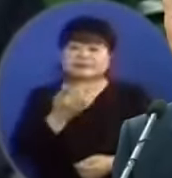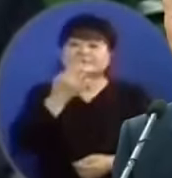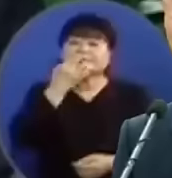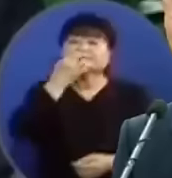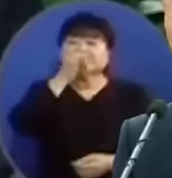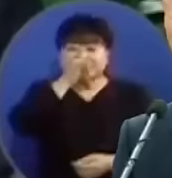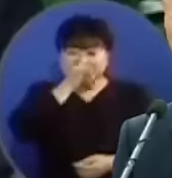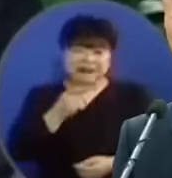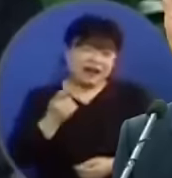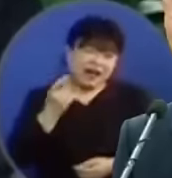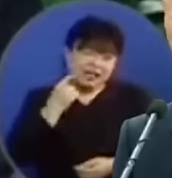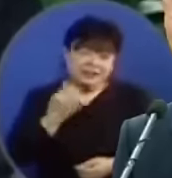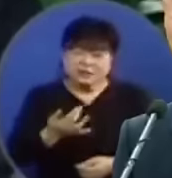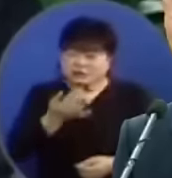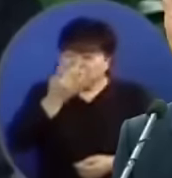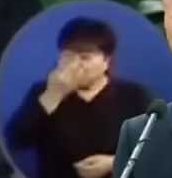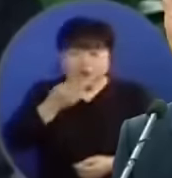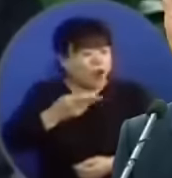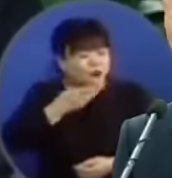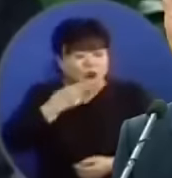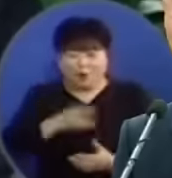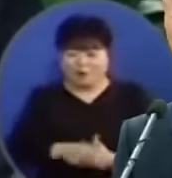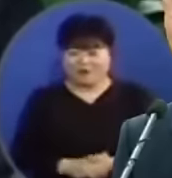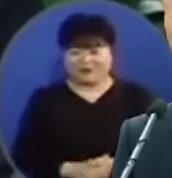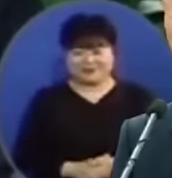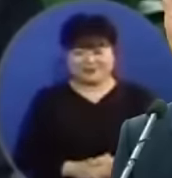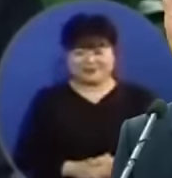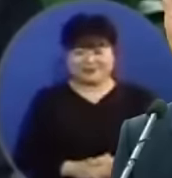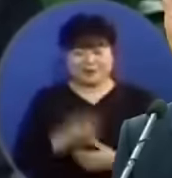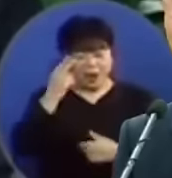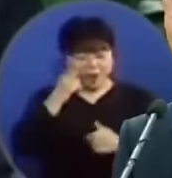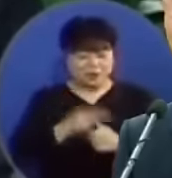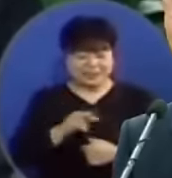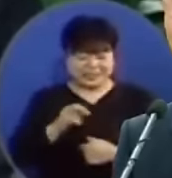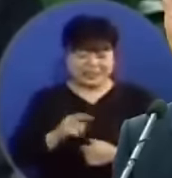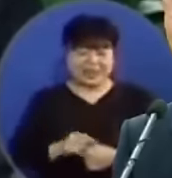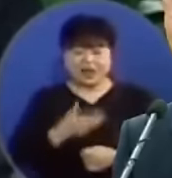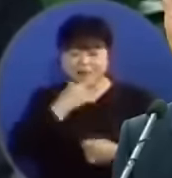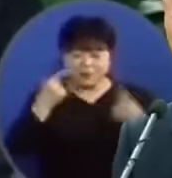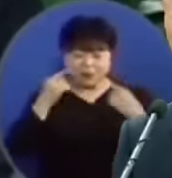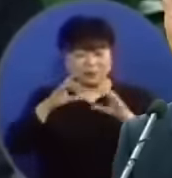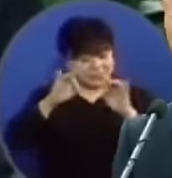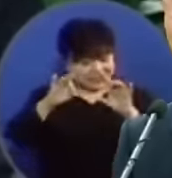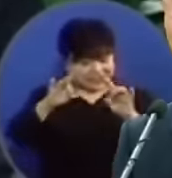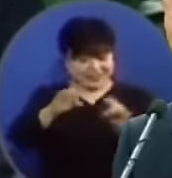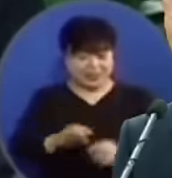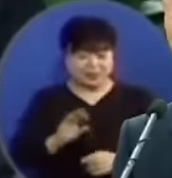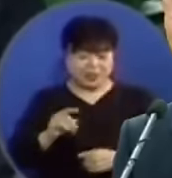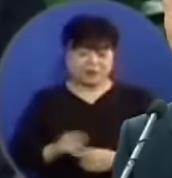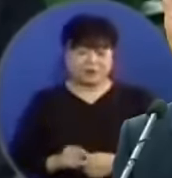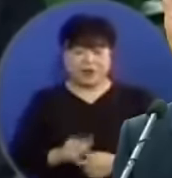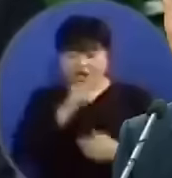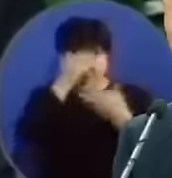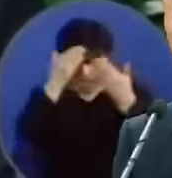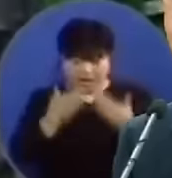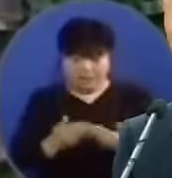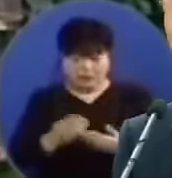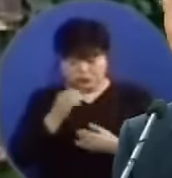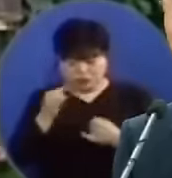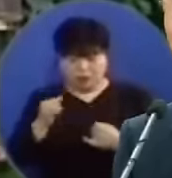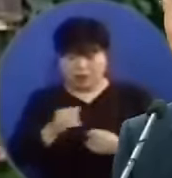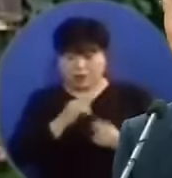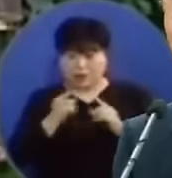것입니다. 가짜 꽃은 향기가 나지 않지 않습니까? 바울과 실라가 복음을 전할 때 빌립보 간수가 복음을